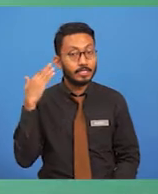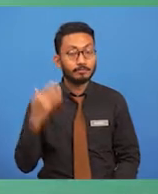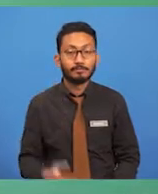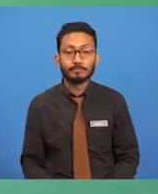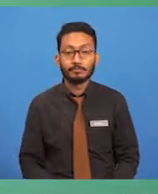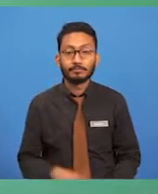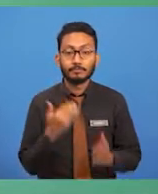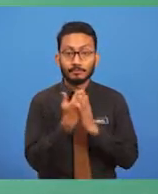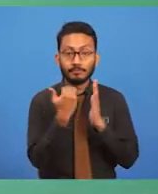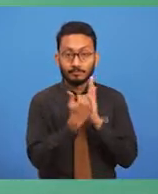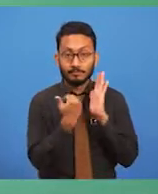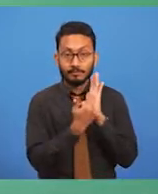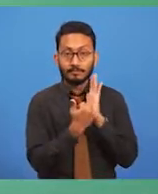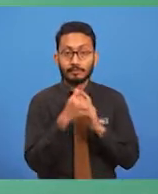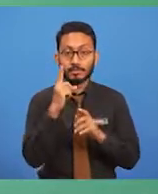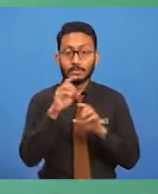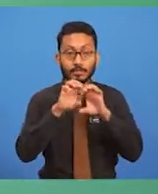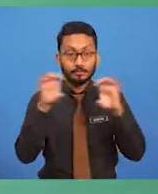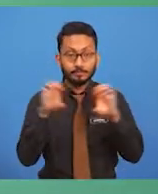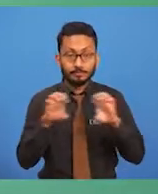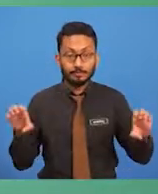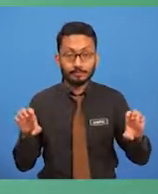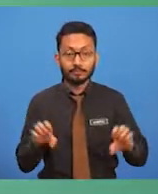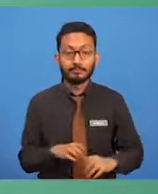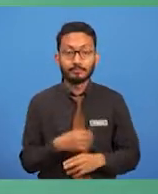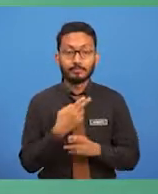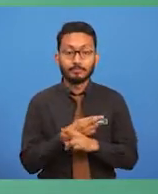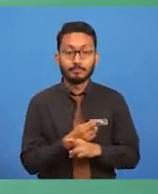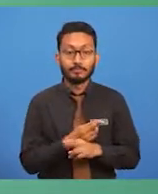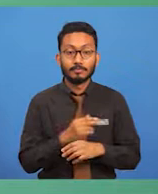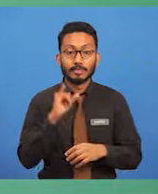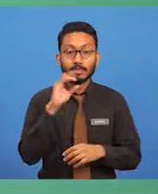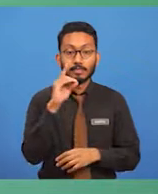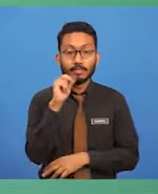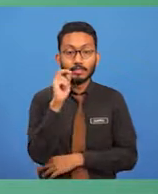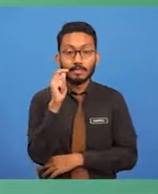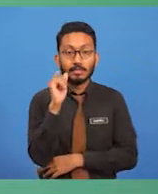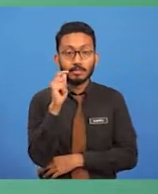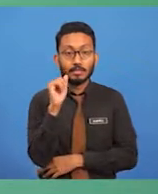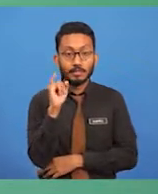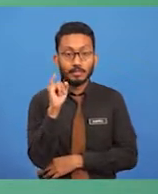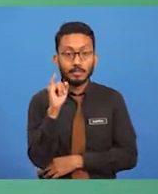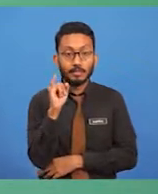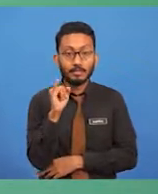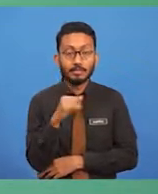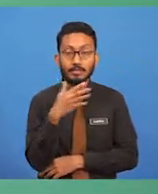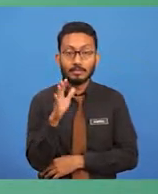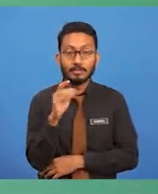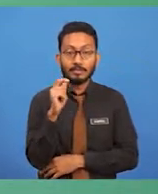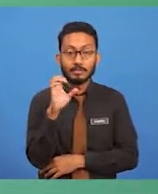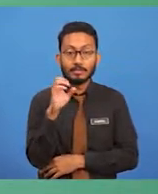Senaraikan empat elemen rekaan identiti korporat. Cuba anda